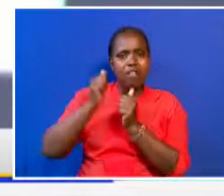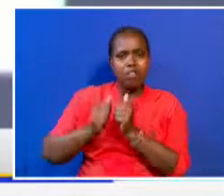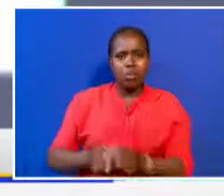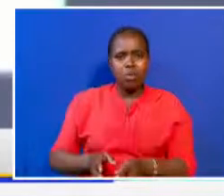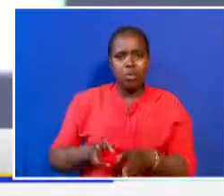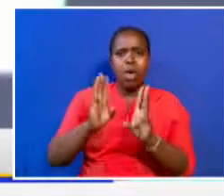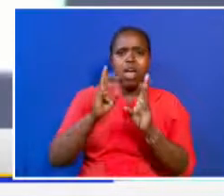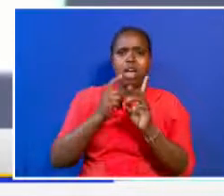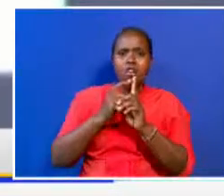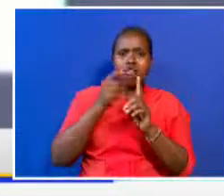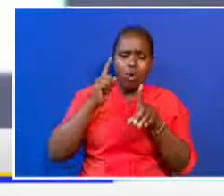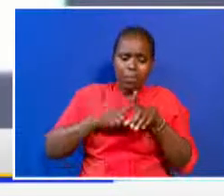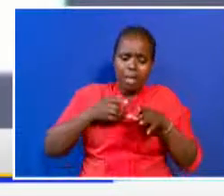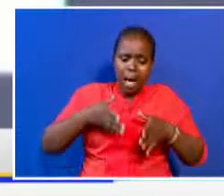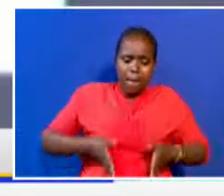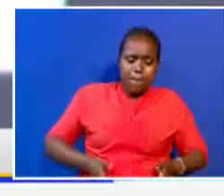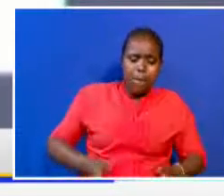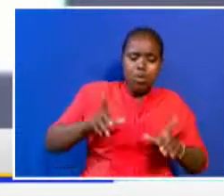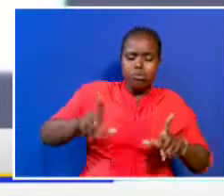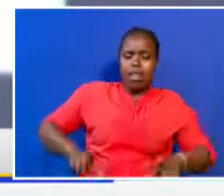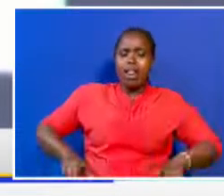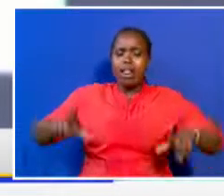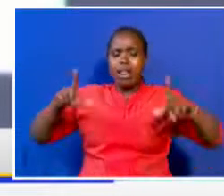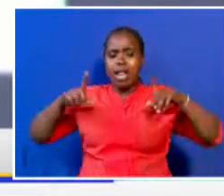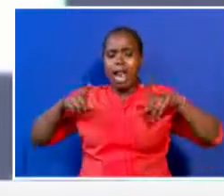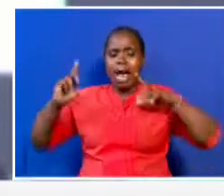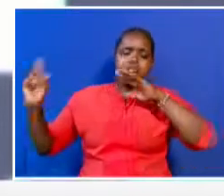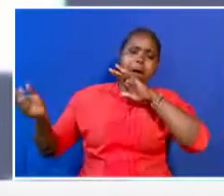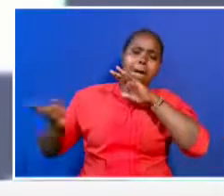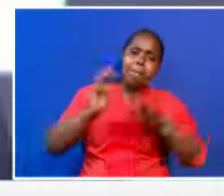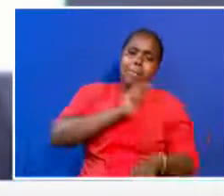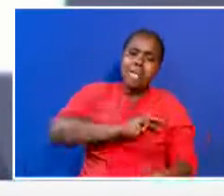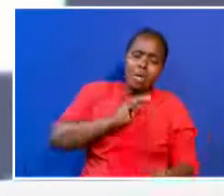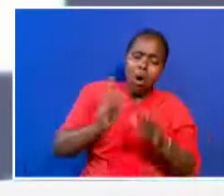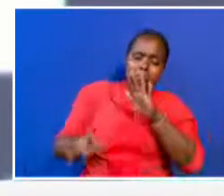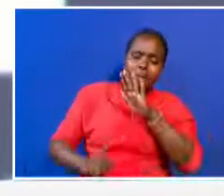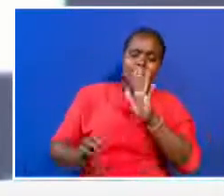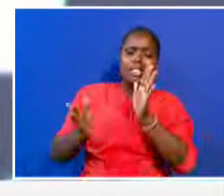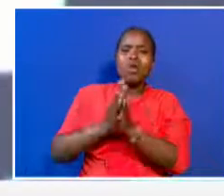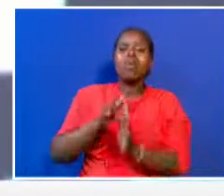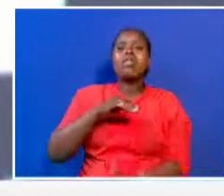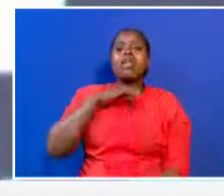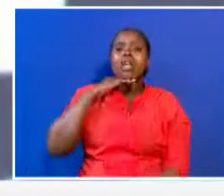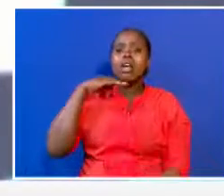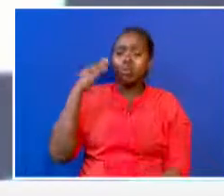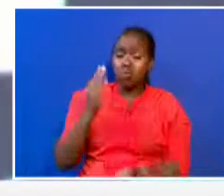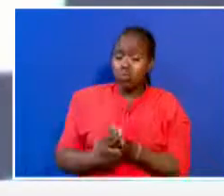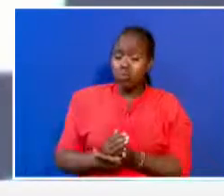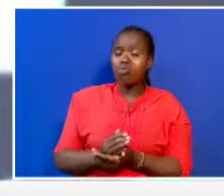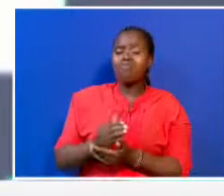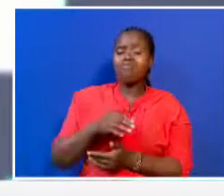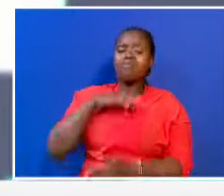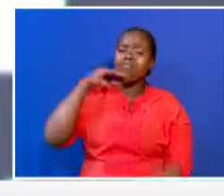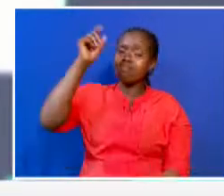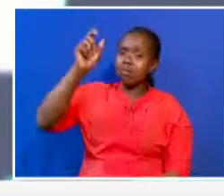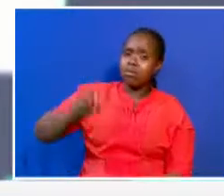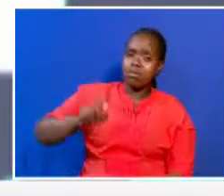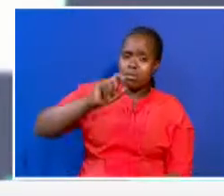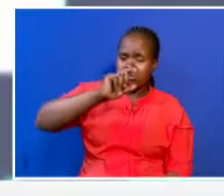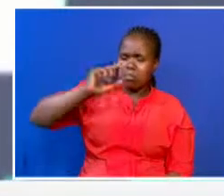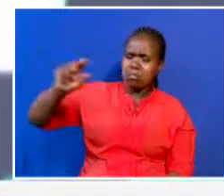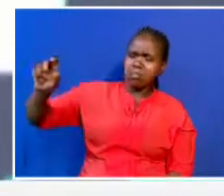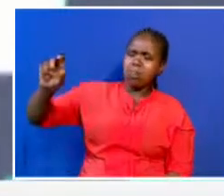from his birth, his life, his ministry and his death. Indeed, the cross